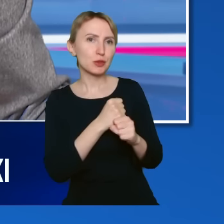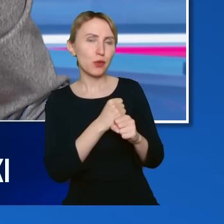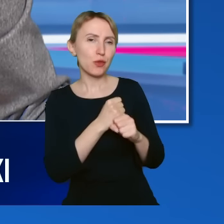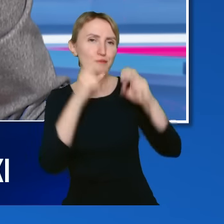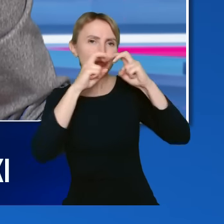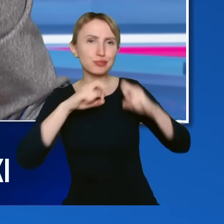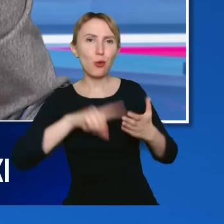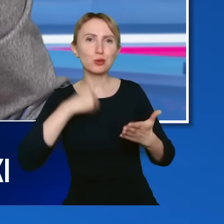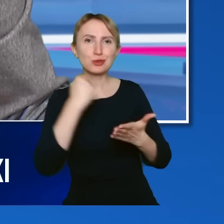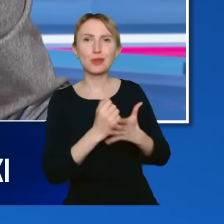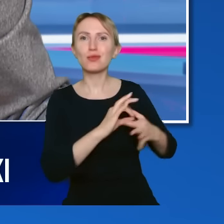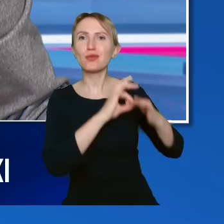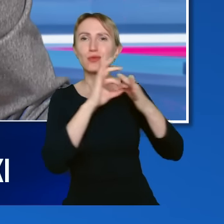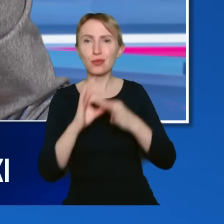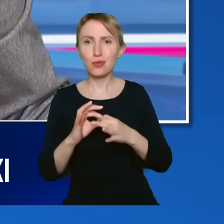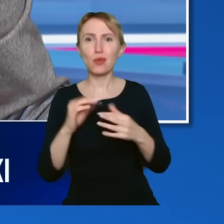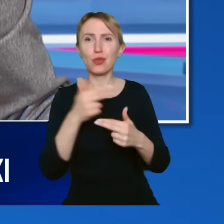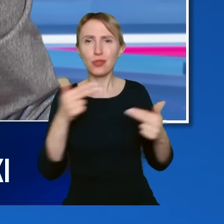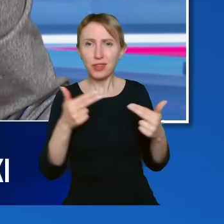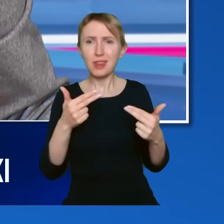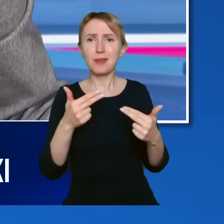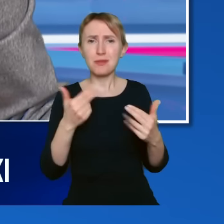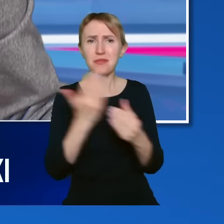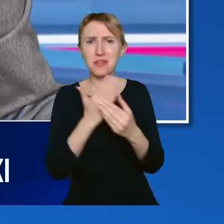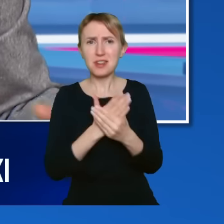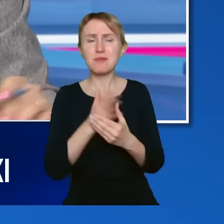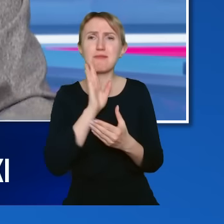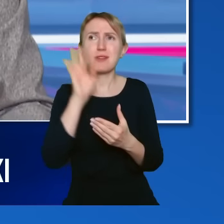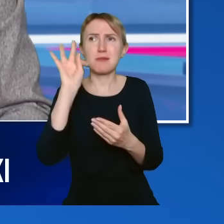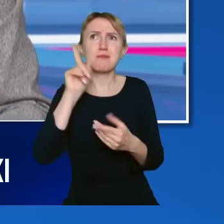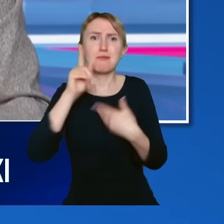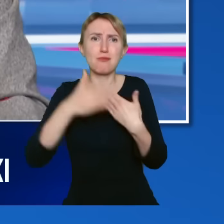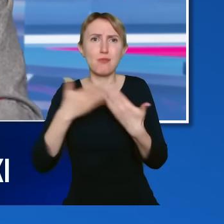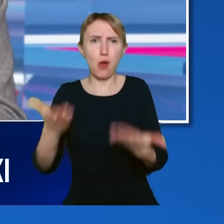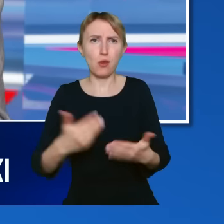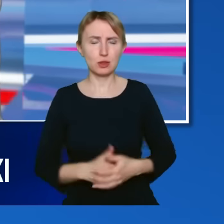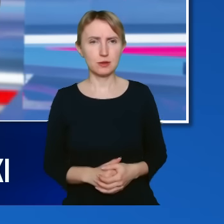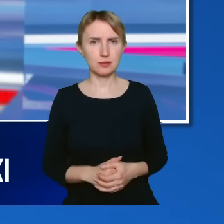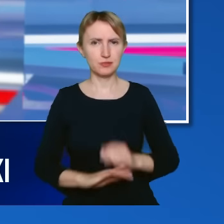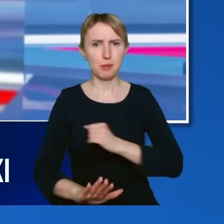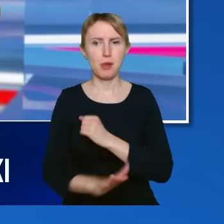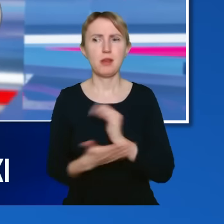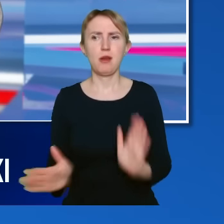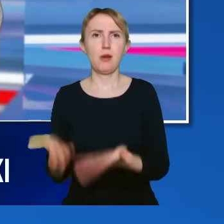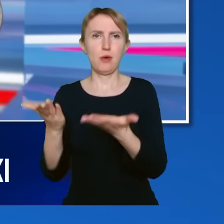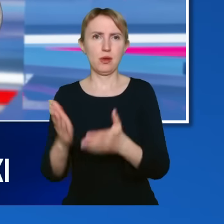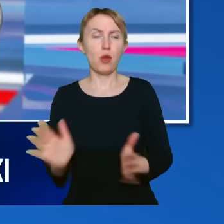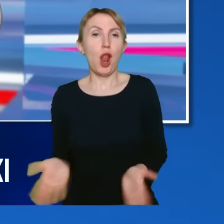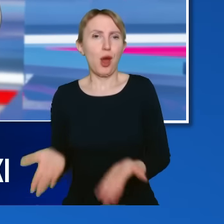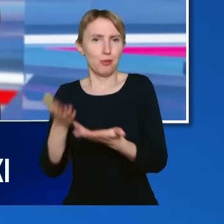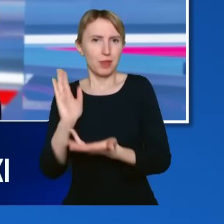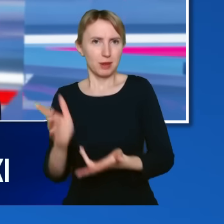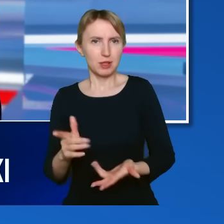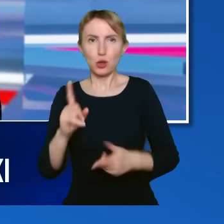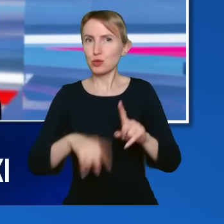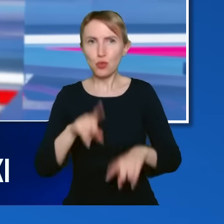ustawą dotyczącą takich firm, jakiej współwłaścicielem jest jej mąż. To jest po prostu podejrzenie o lobbying. I to jest